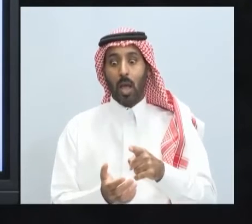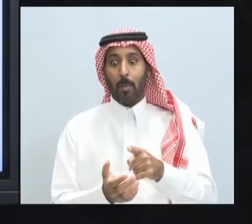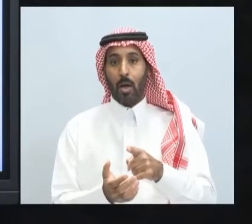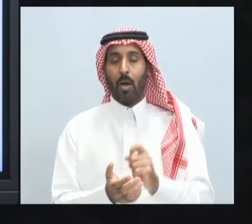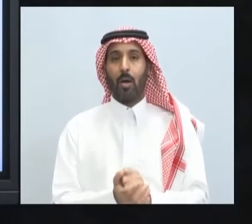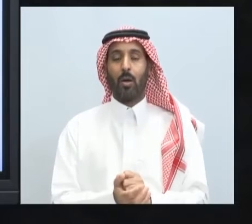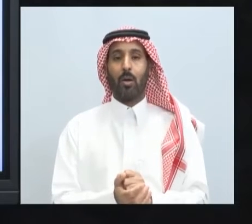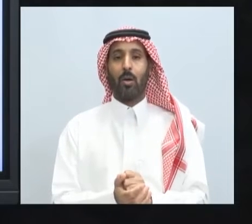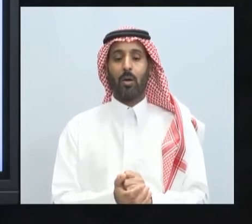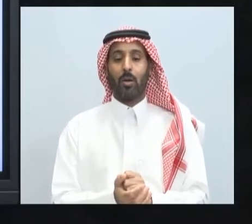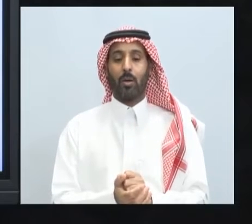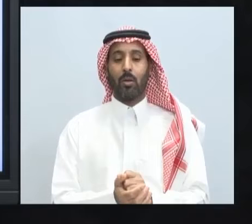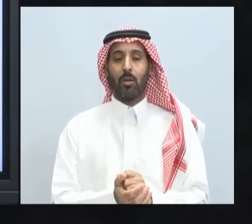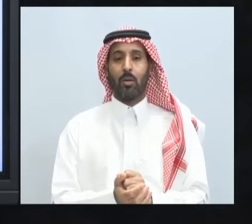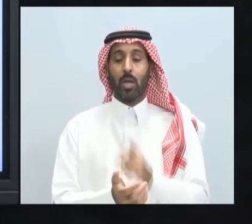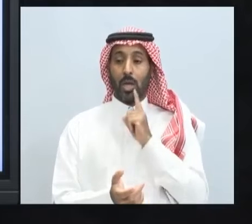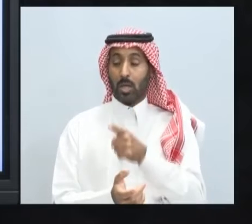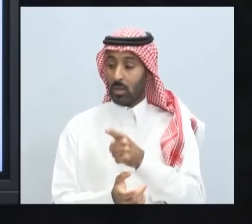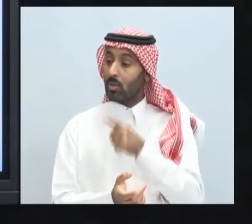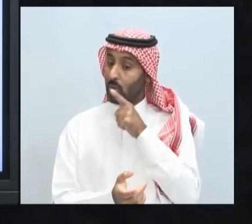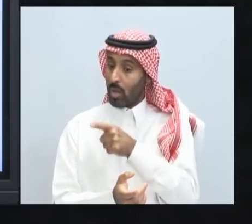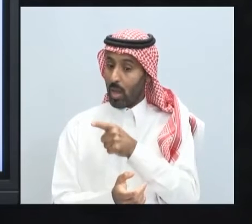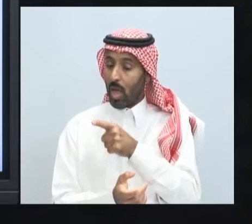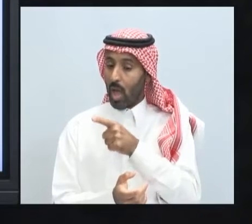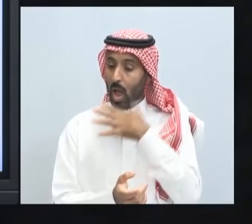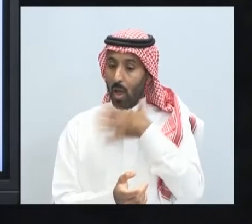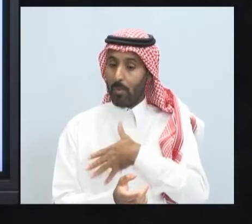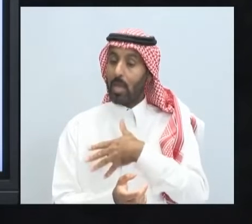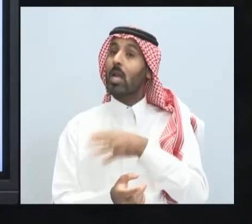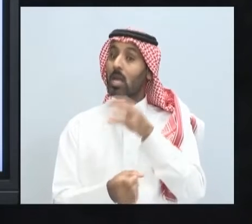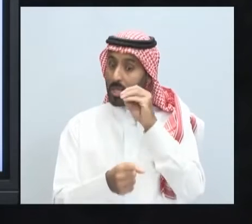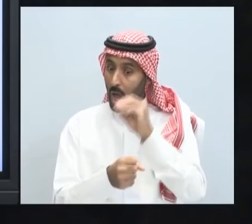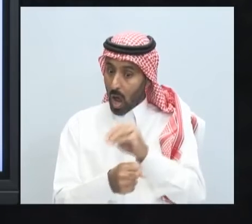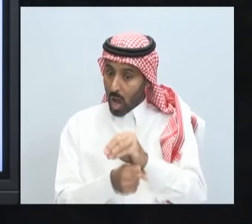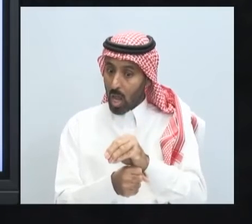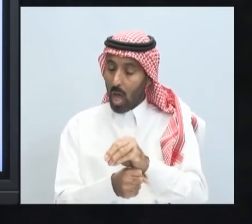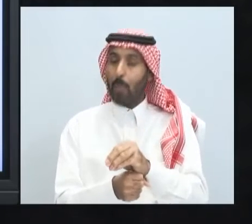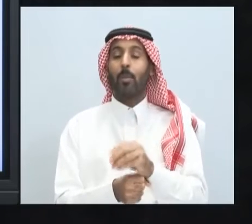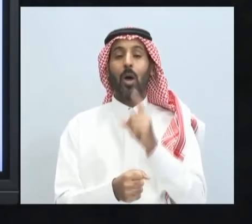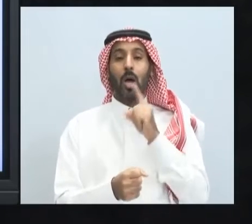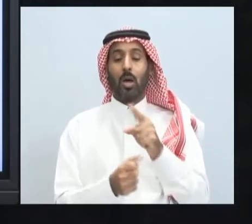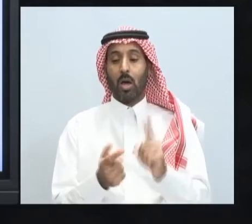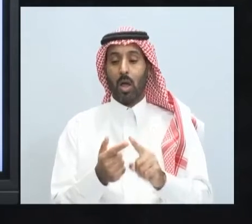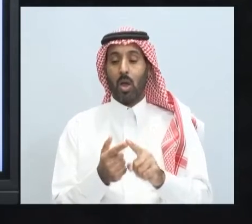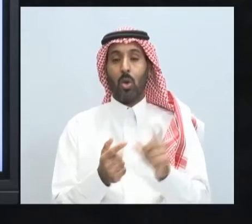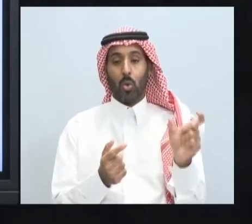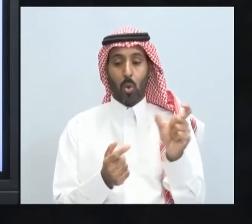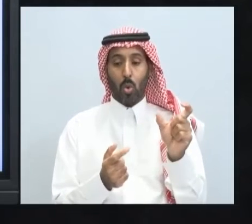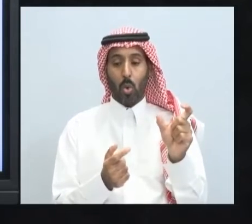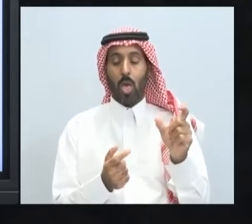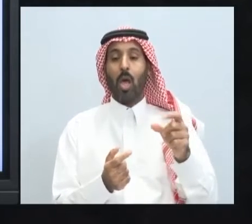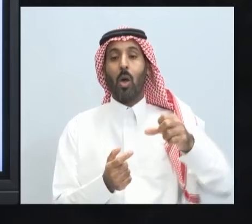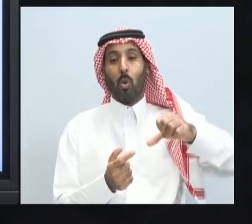في القران وطلب منا بالتعلم نون والقلم وما يسطرون